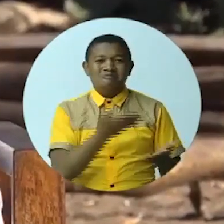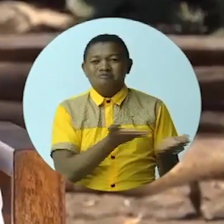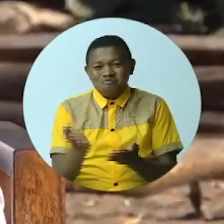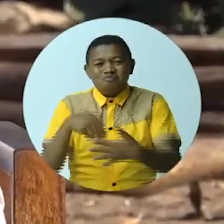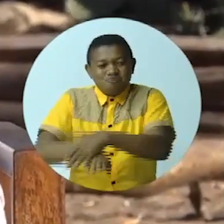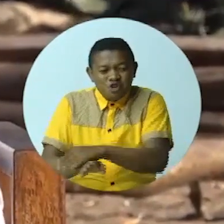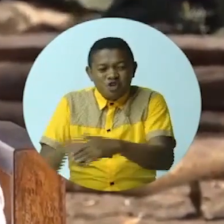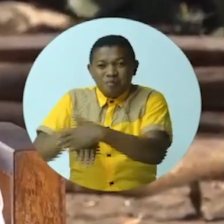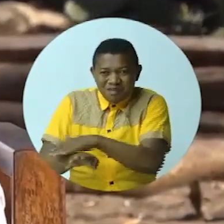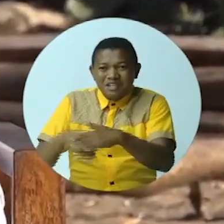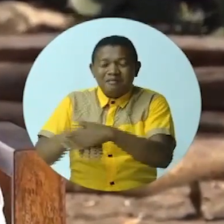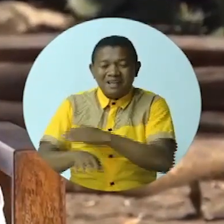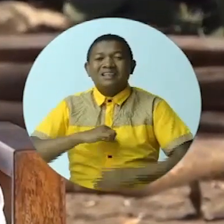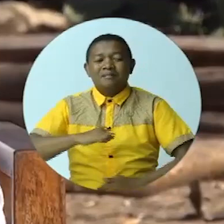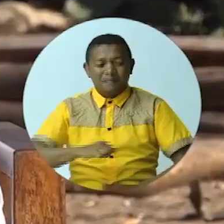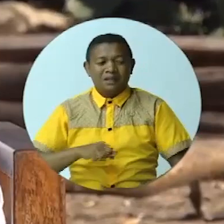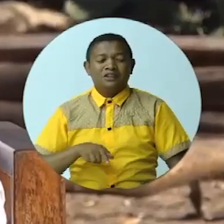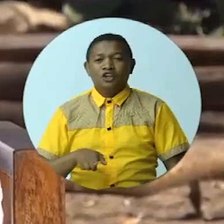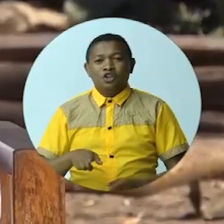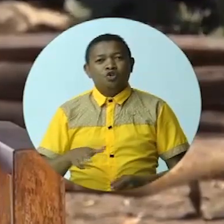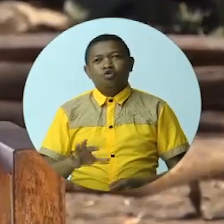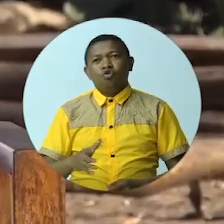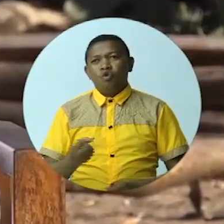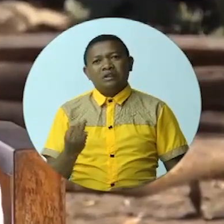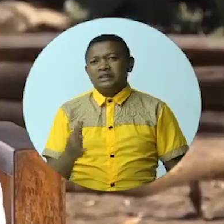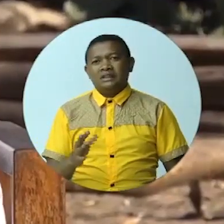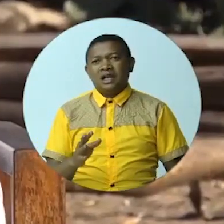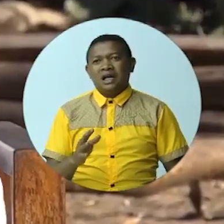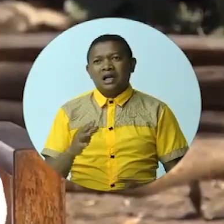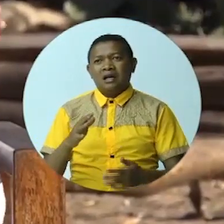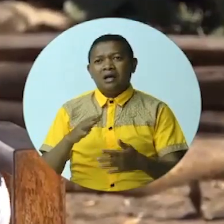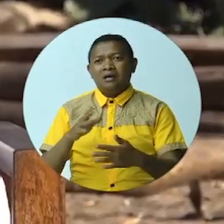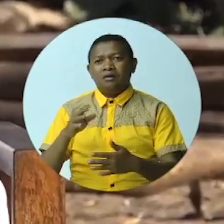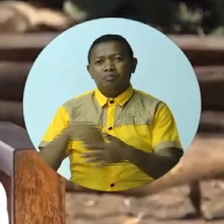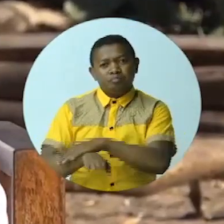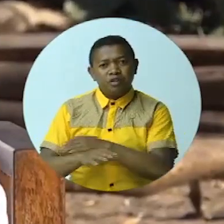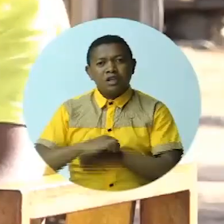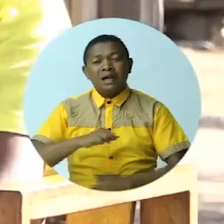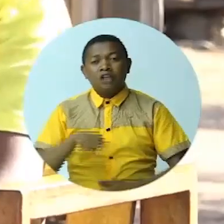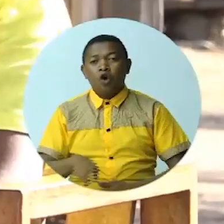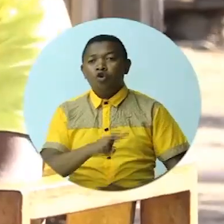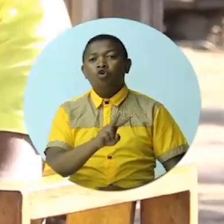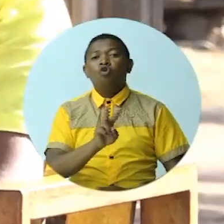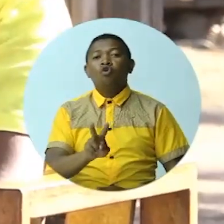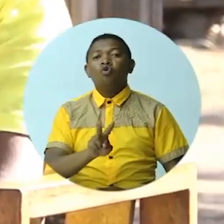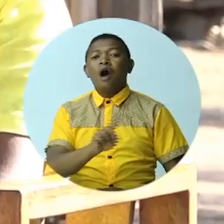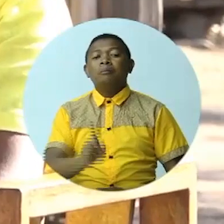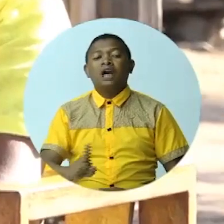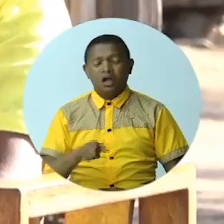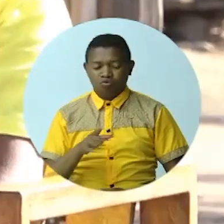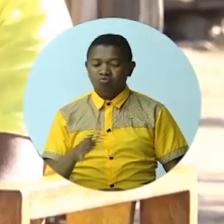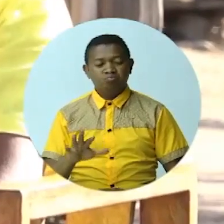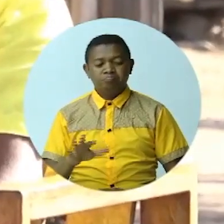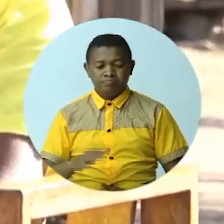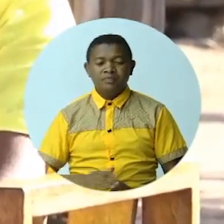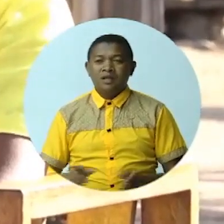zato eo mazava ho azy fa mikasika ny fantanina teneninao tao mikasika amin'ny plan marshal ao anatiny